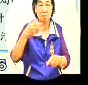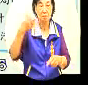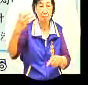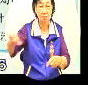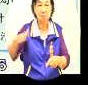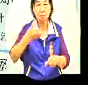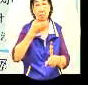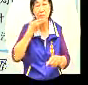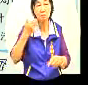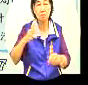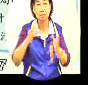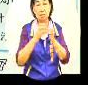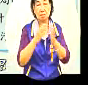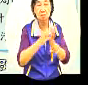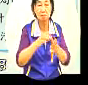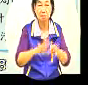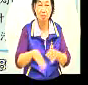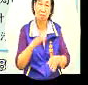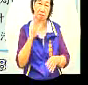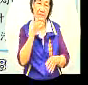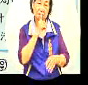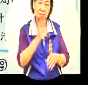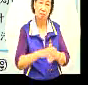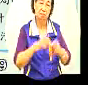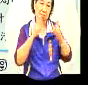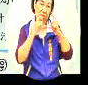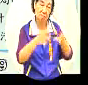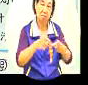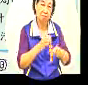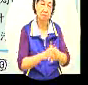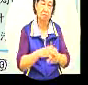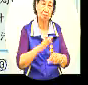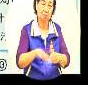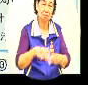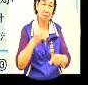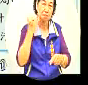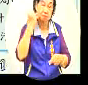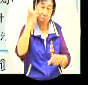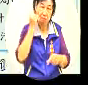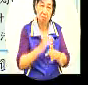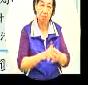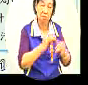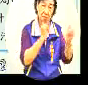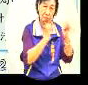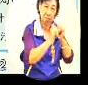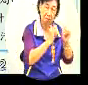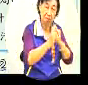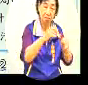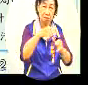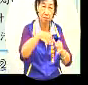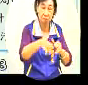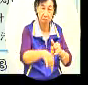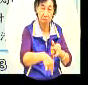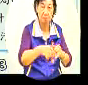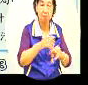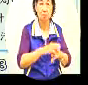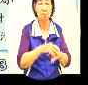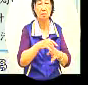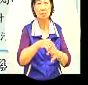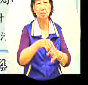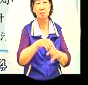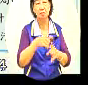说如果民众他没有去接这个污水道下水管的，那要不要收